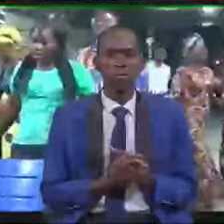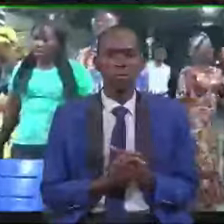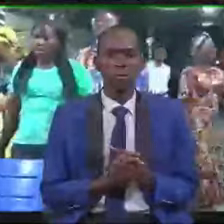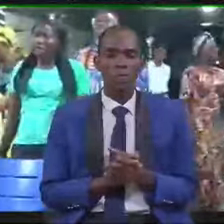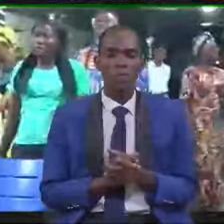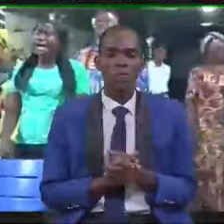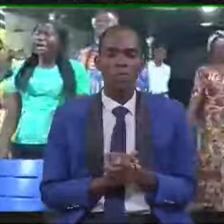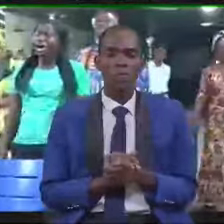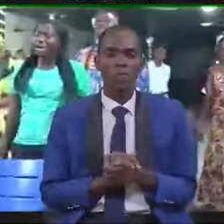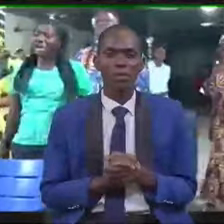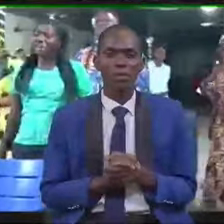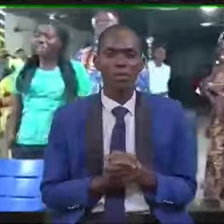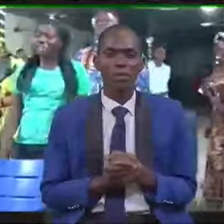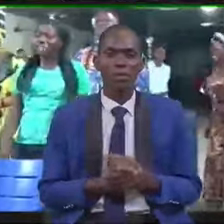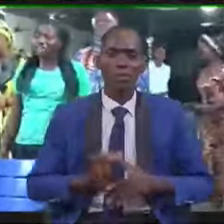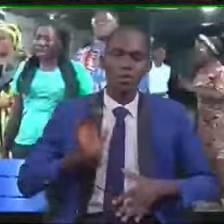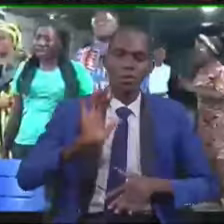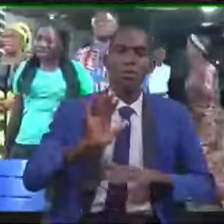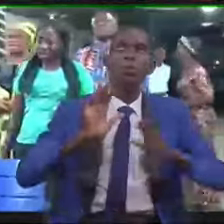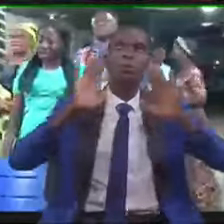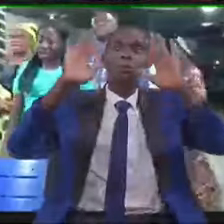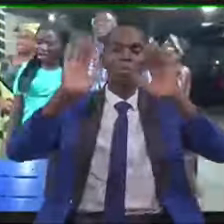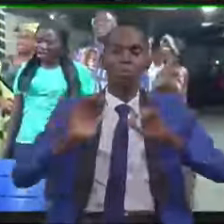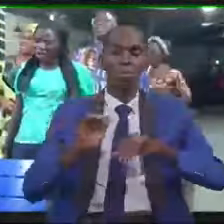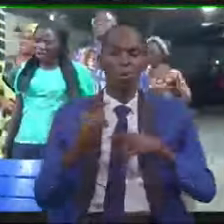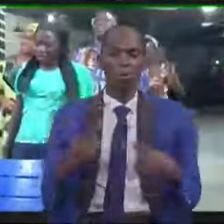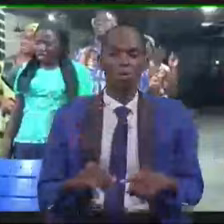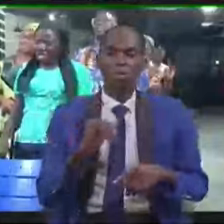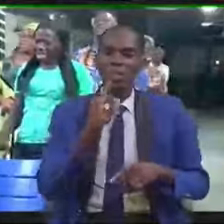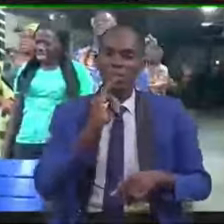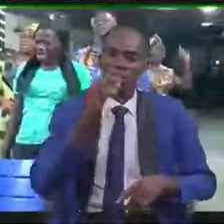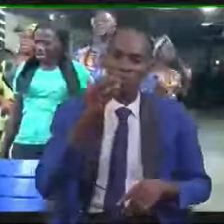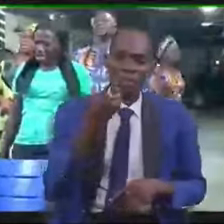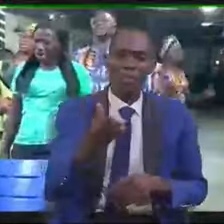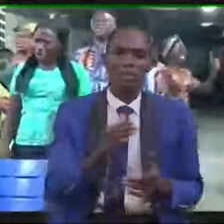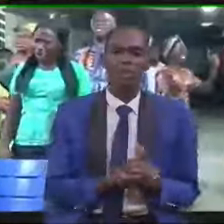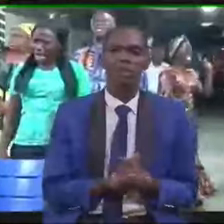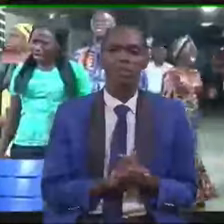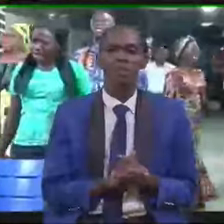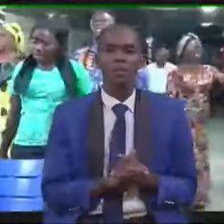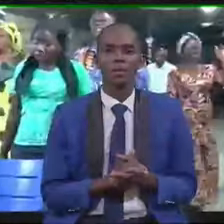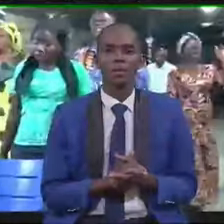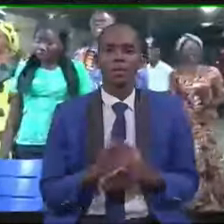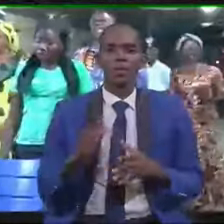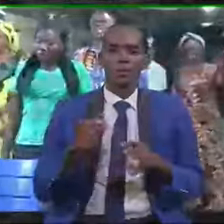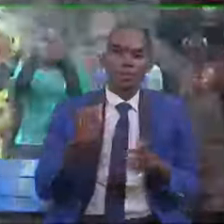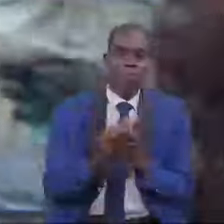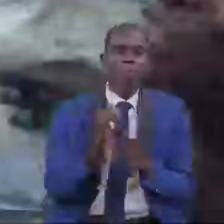Votre miracle est là. Ouvrez la bouche largement et le Dieu Tout-Puissant la